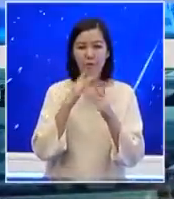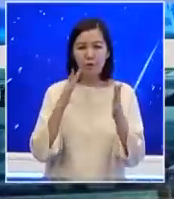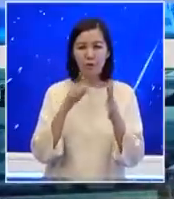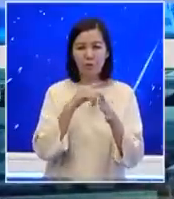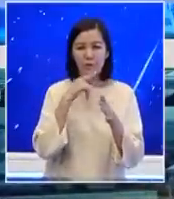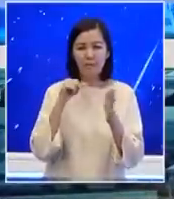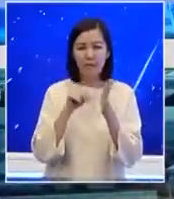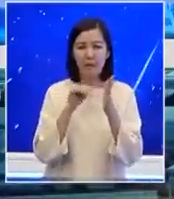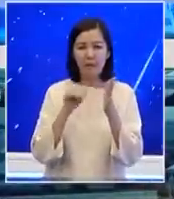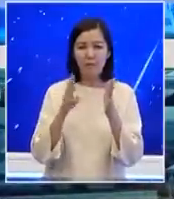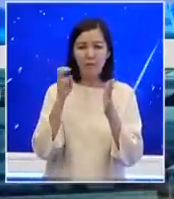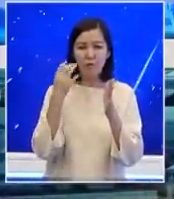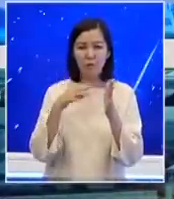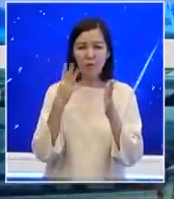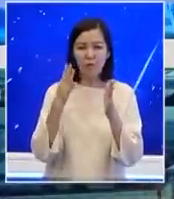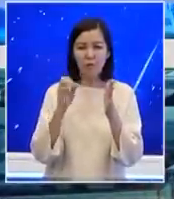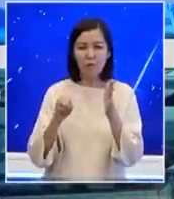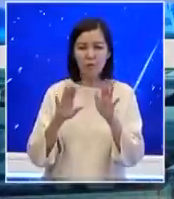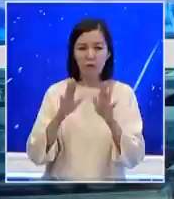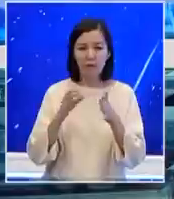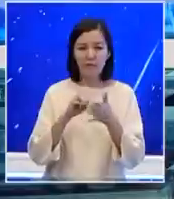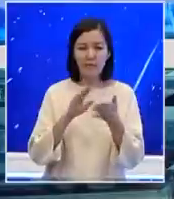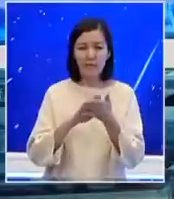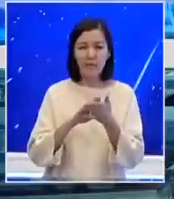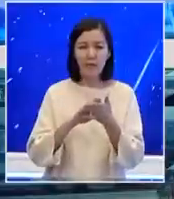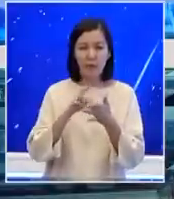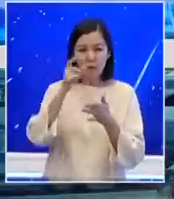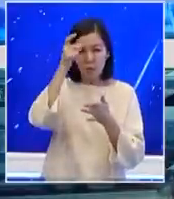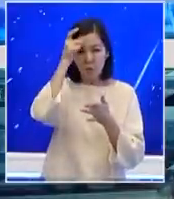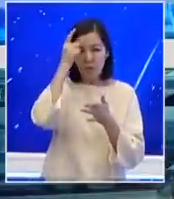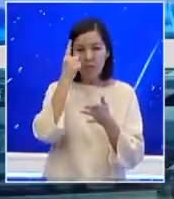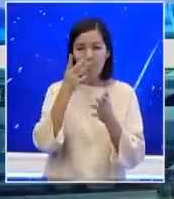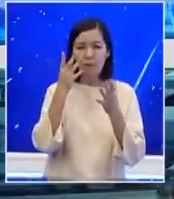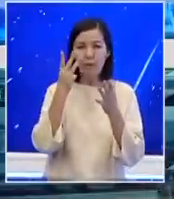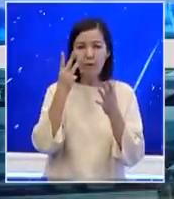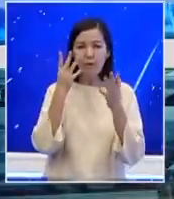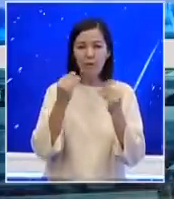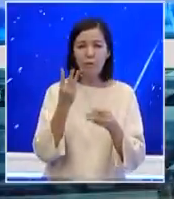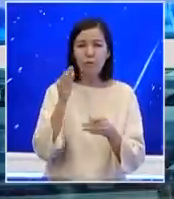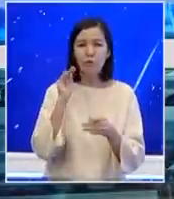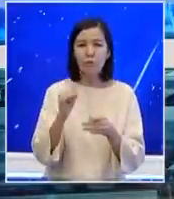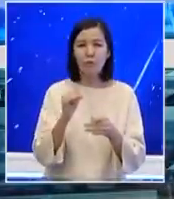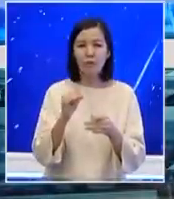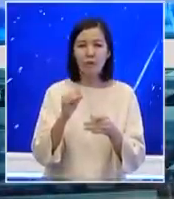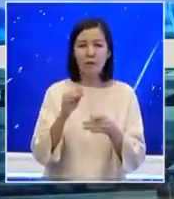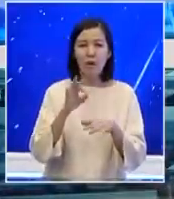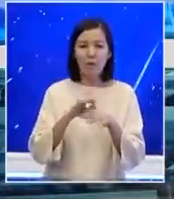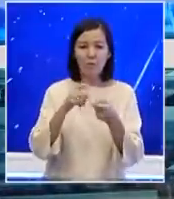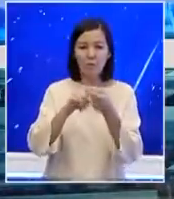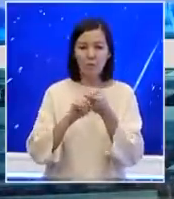Ресейде 6340 жағдай тіркелген. Түркияда бір тәулікте 3000-нан артық тұрғын коронавирус